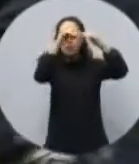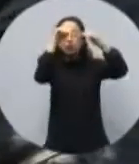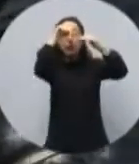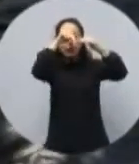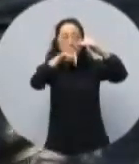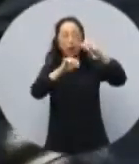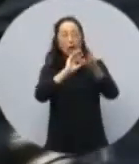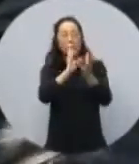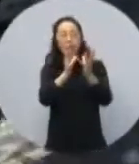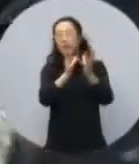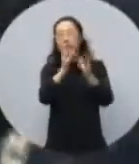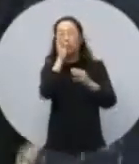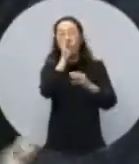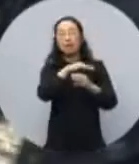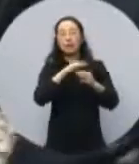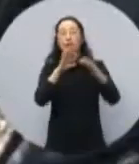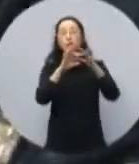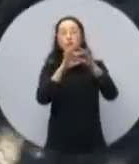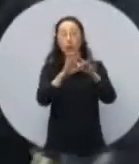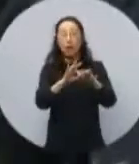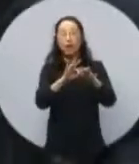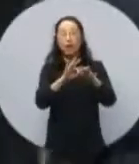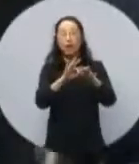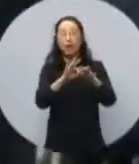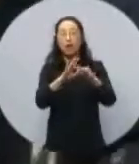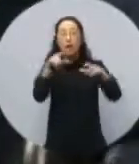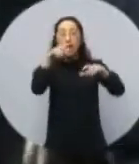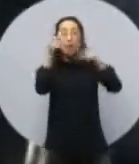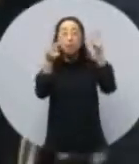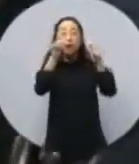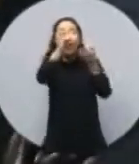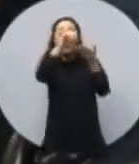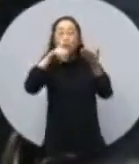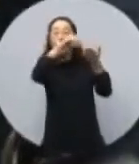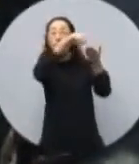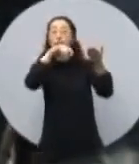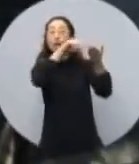て傷んでしまうので、葉っぱを取ってます。